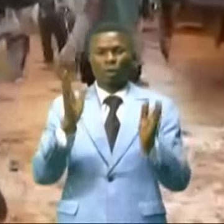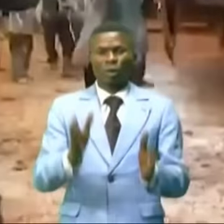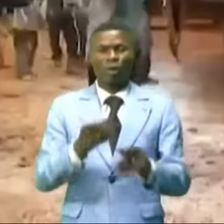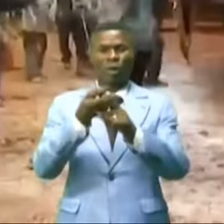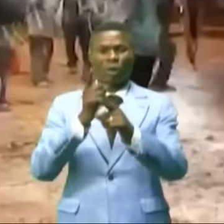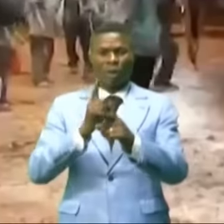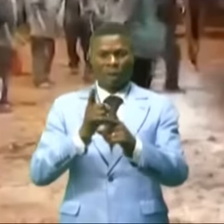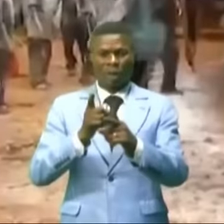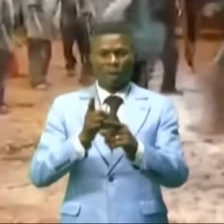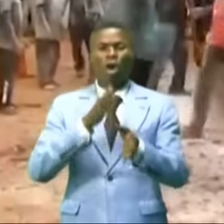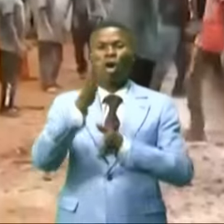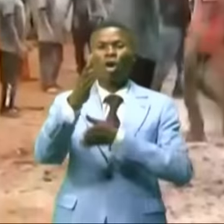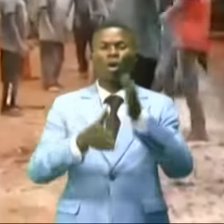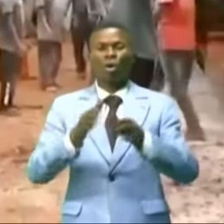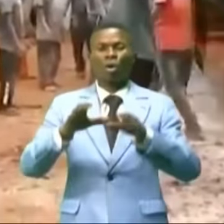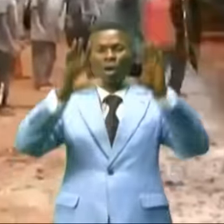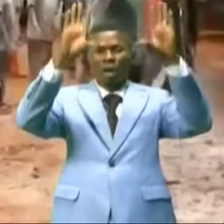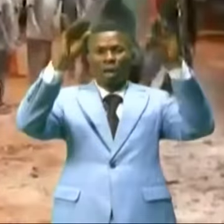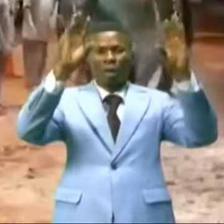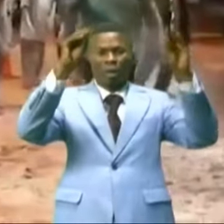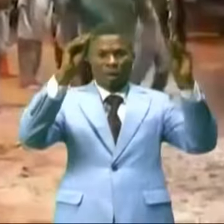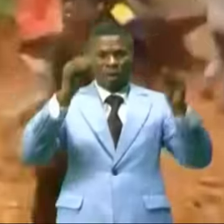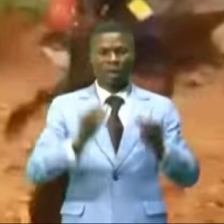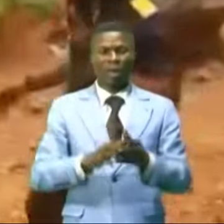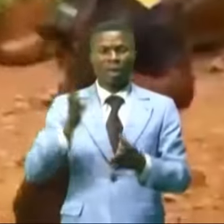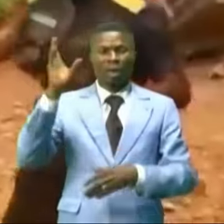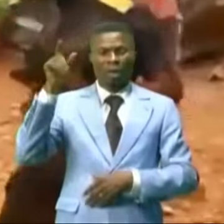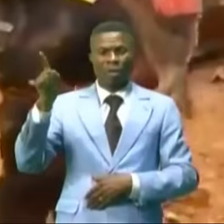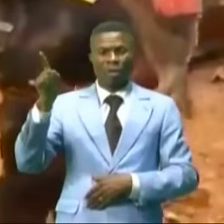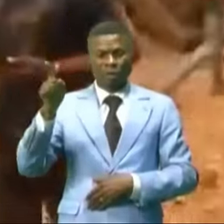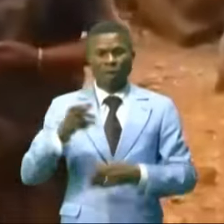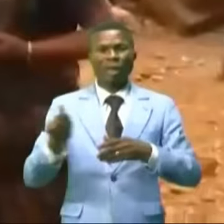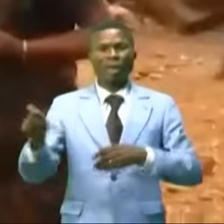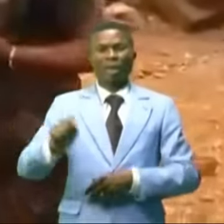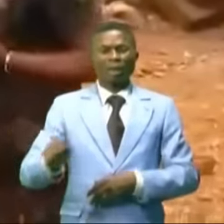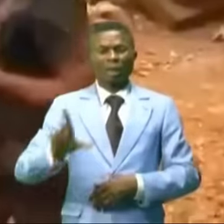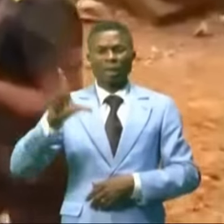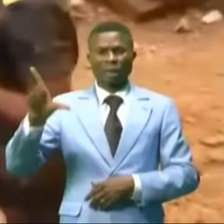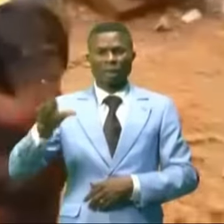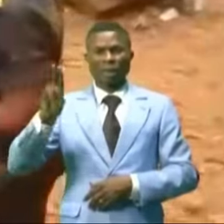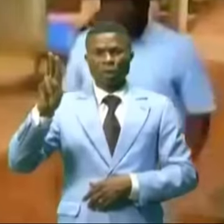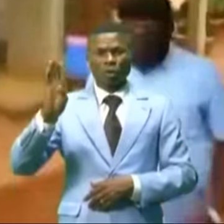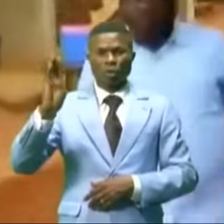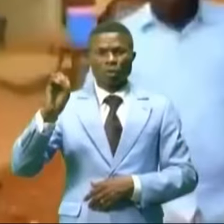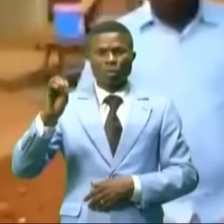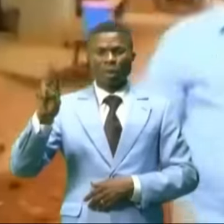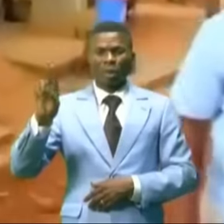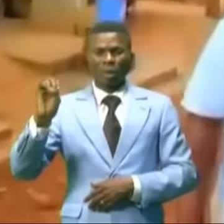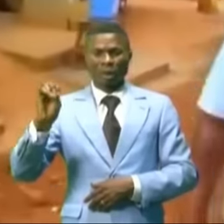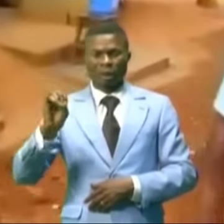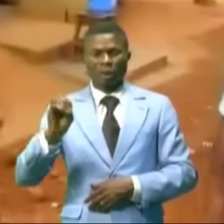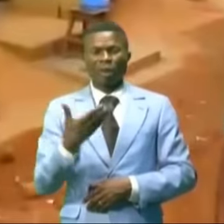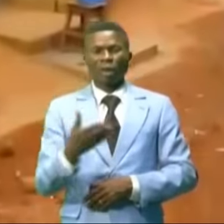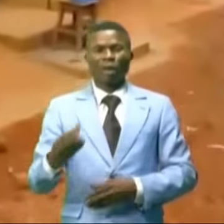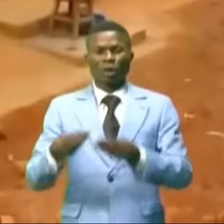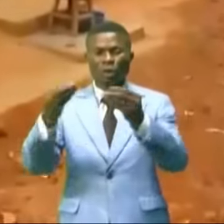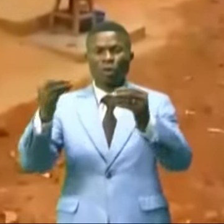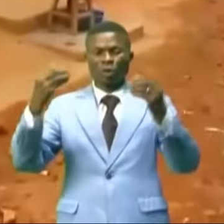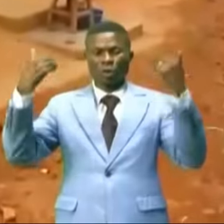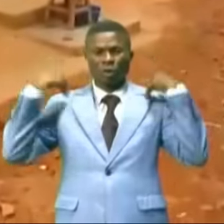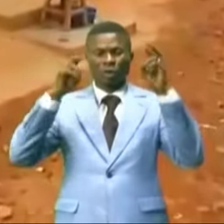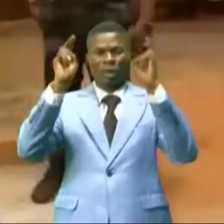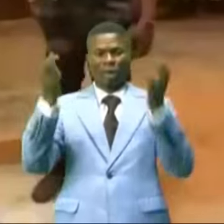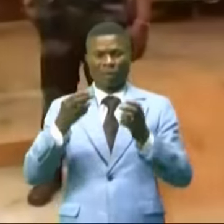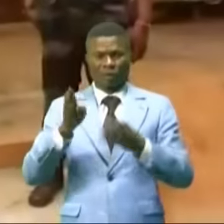d'être volés dans des dépôts des déplacés à Kanyabayonga sur le territoire de Lubero. Ces biens détournés viennent d'être remis au maire de Boutembo ce